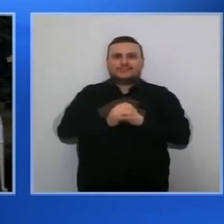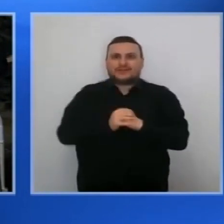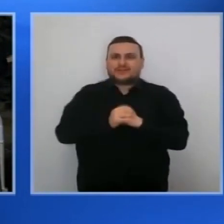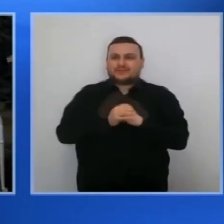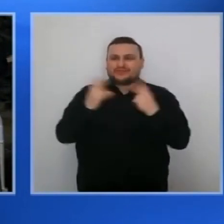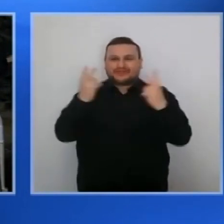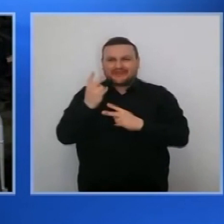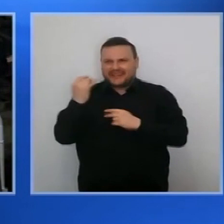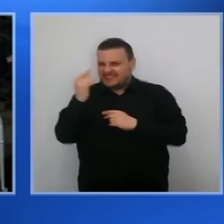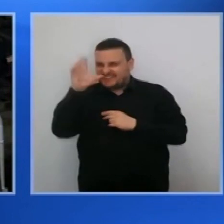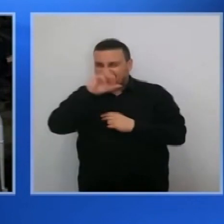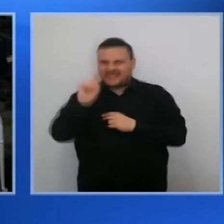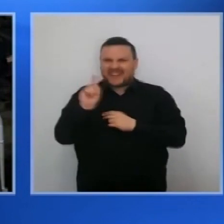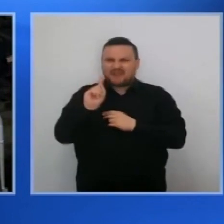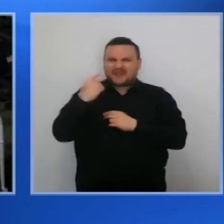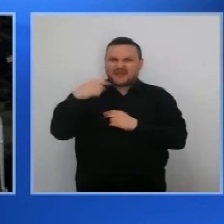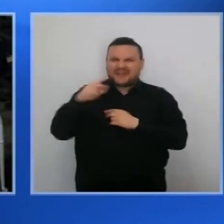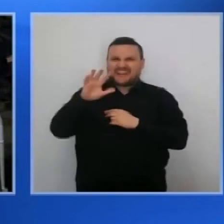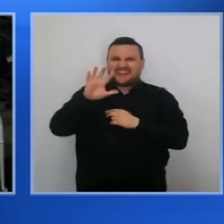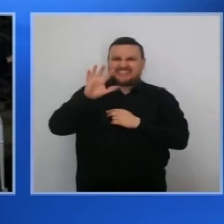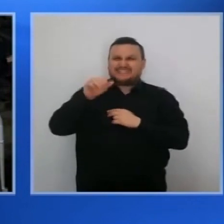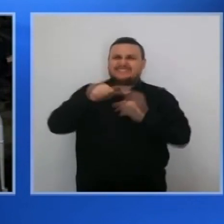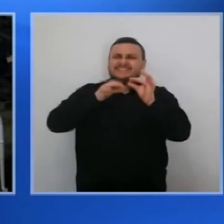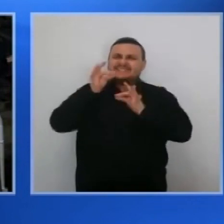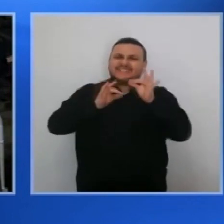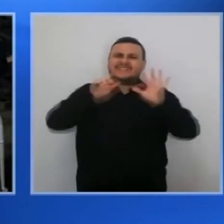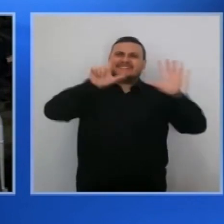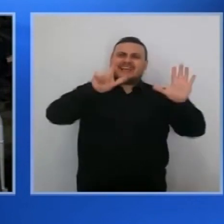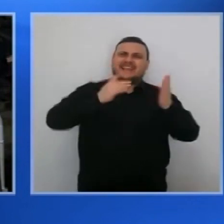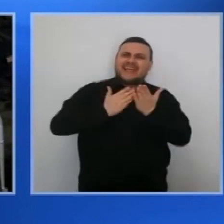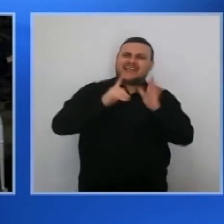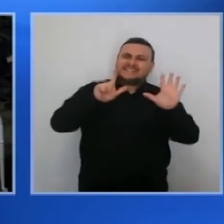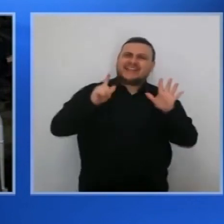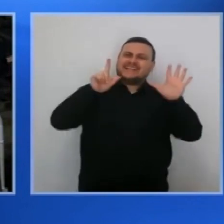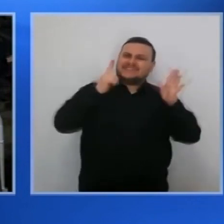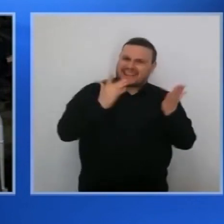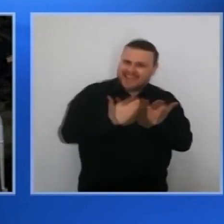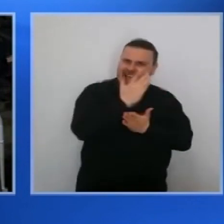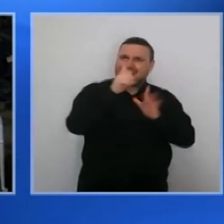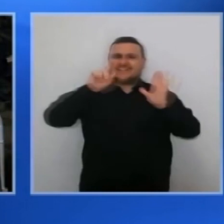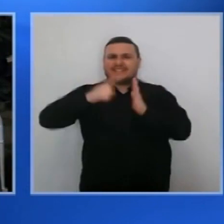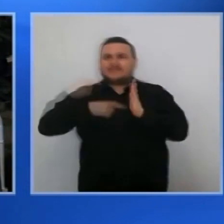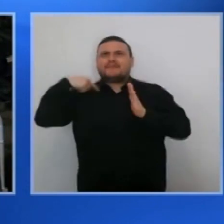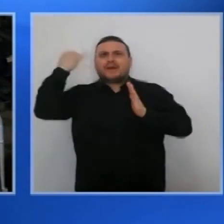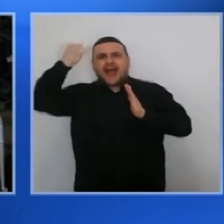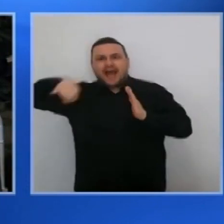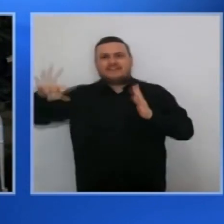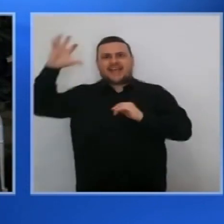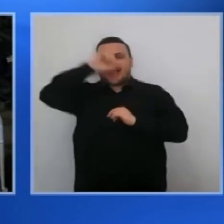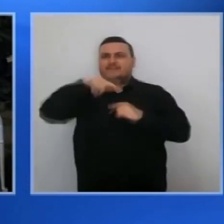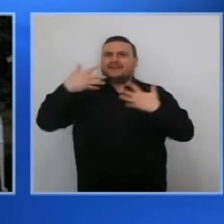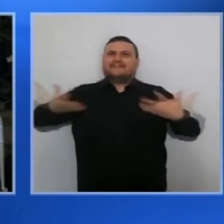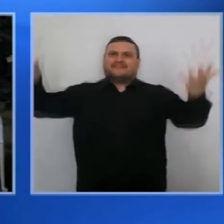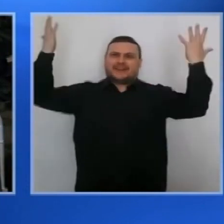capire, dico che ci vogliono 7 anni e 7 mesi per capirli e poi alla fine non si capiscono mai. Benvenuti